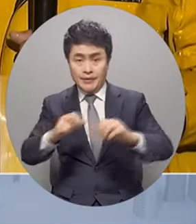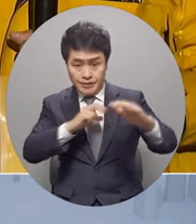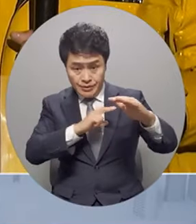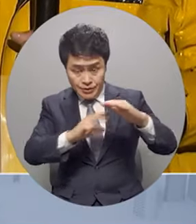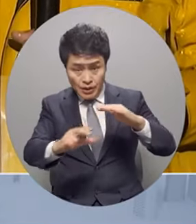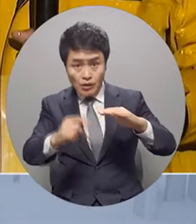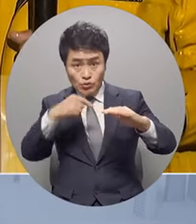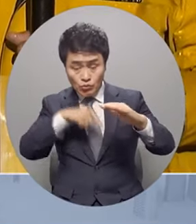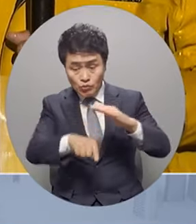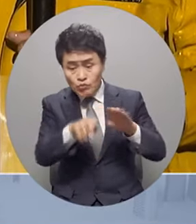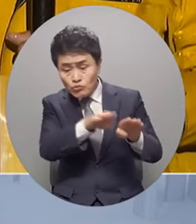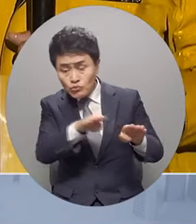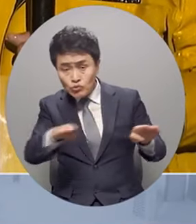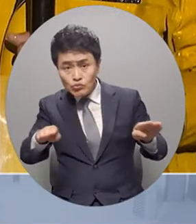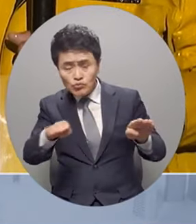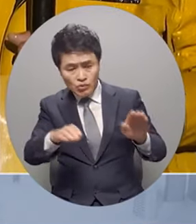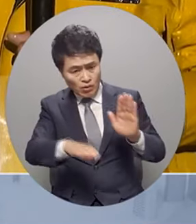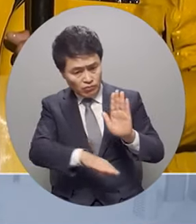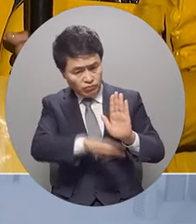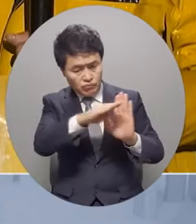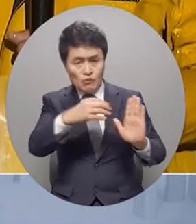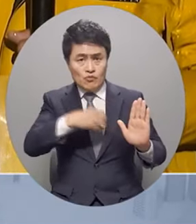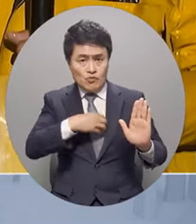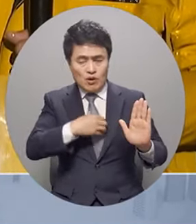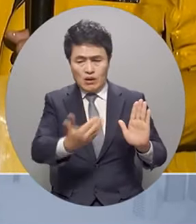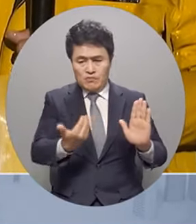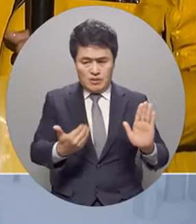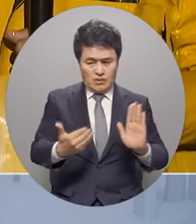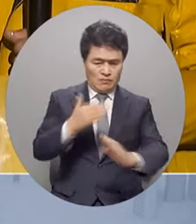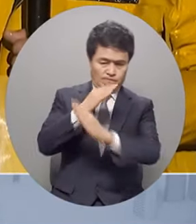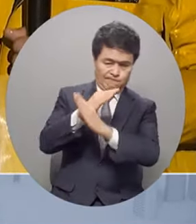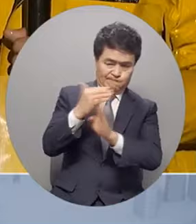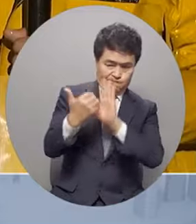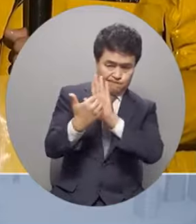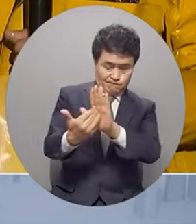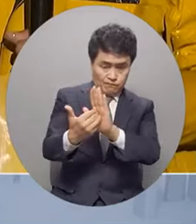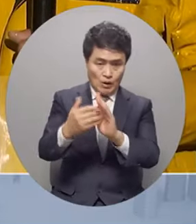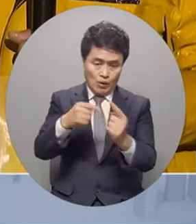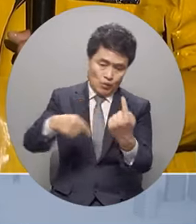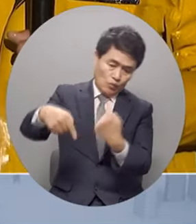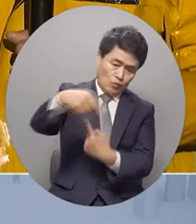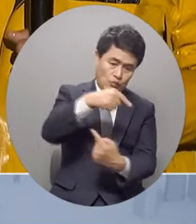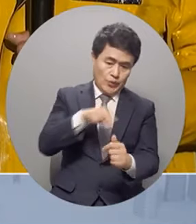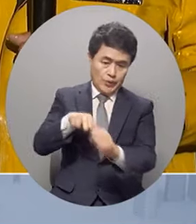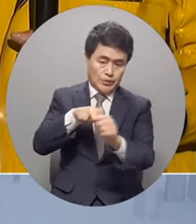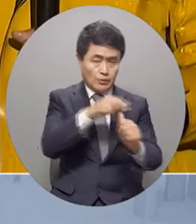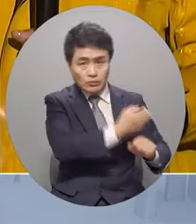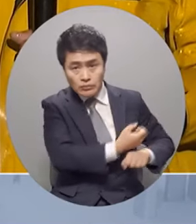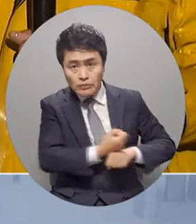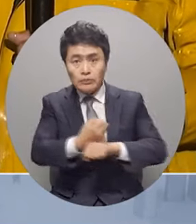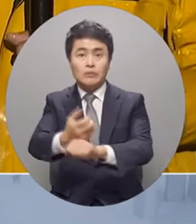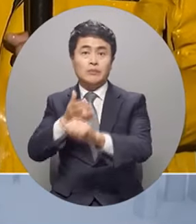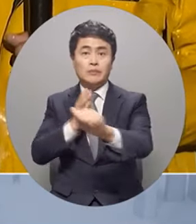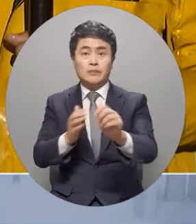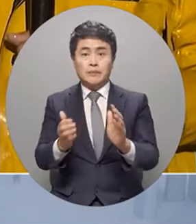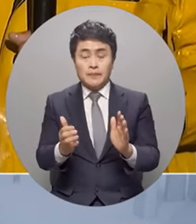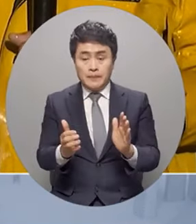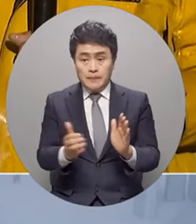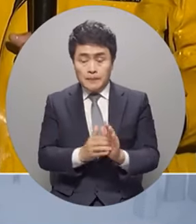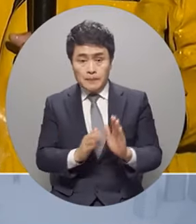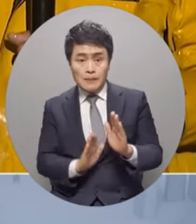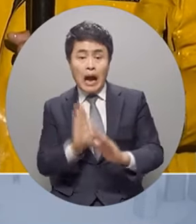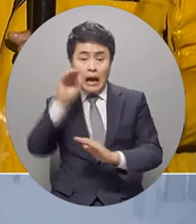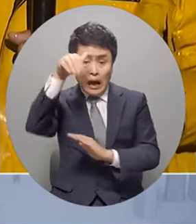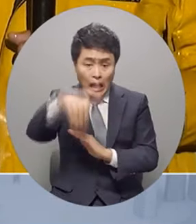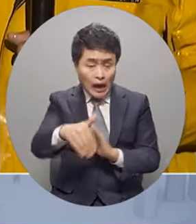둔치 주차장 등 침수 우려 지역을 미리 통제해 우회 정보를 적극 알려달라고 당부했습니다. 또 급경사 지역과